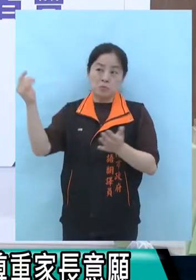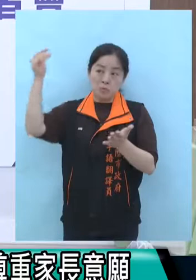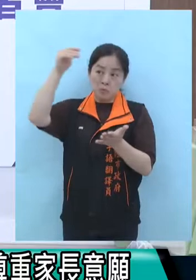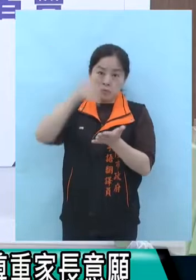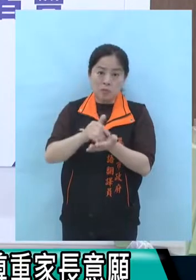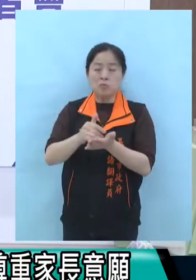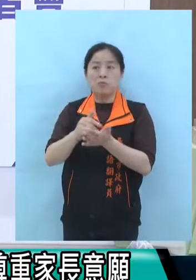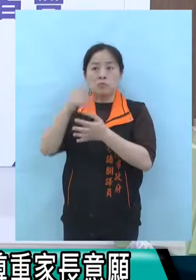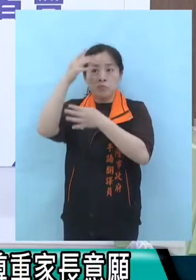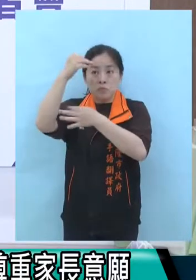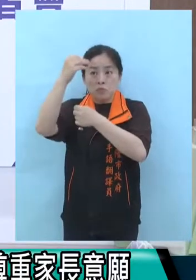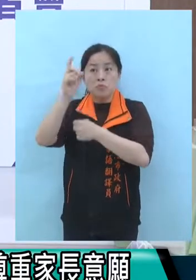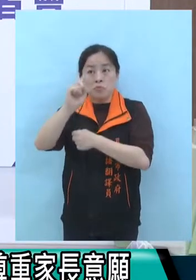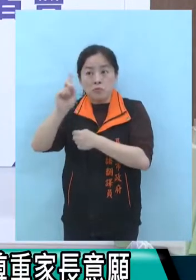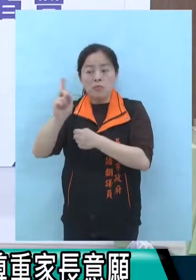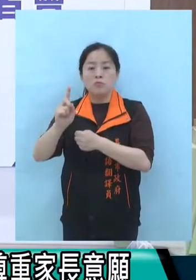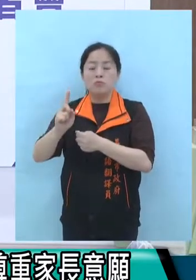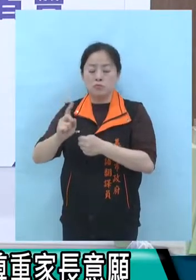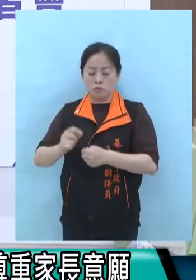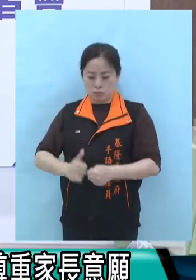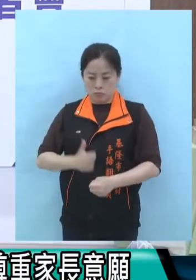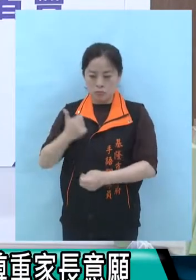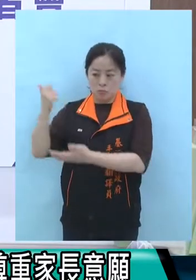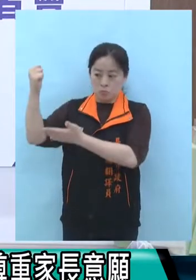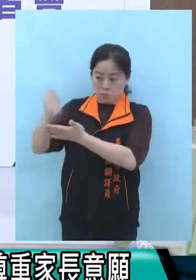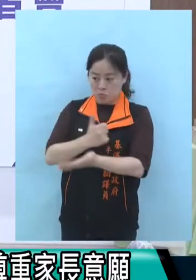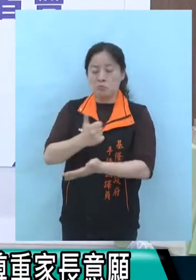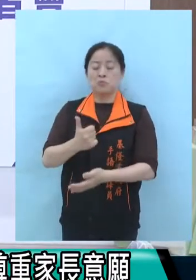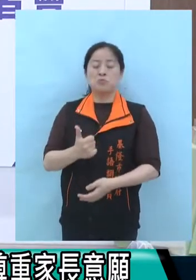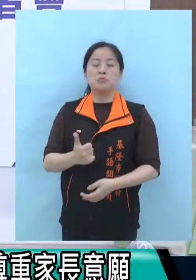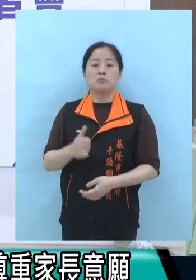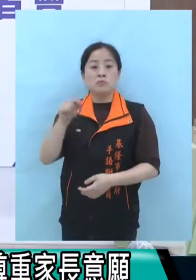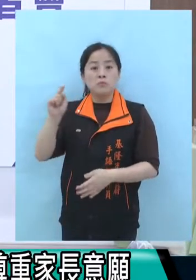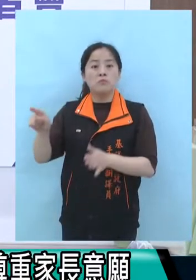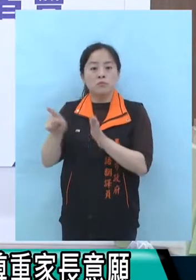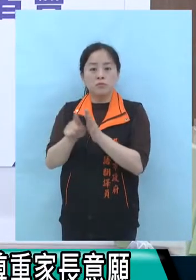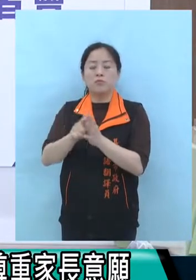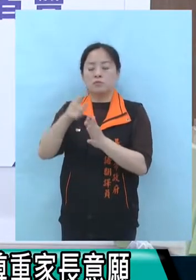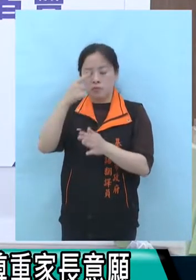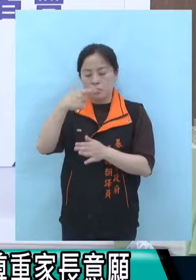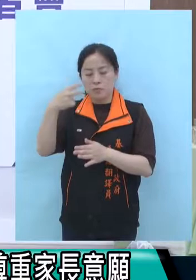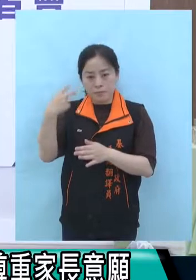是什么时候真正的回到国内那个时候我们在